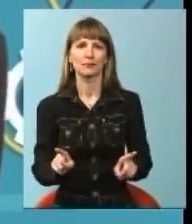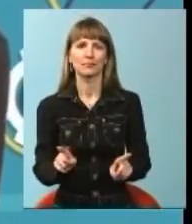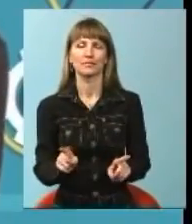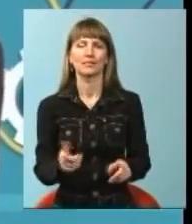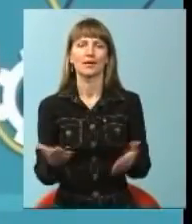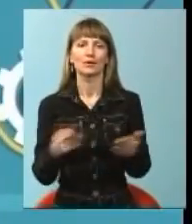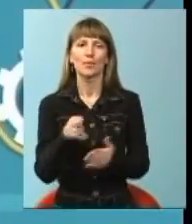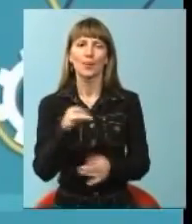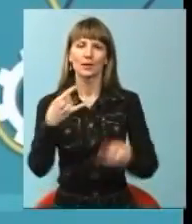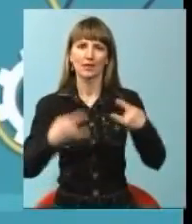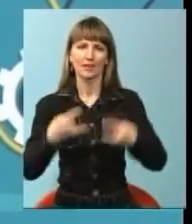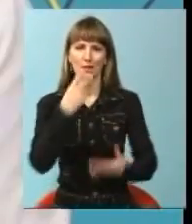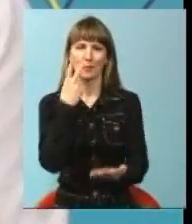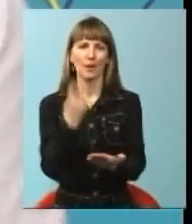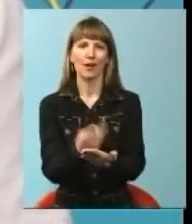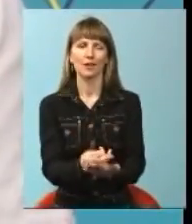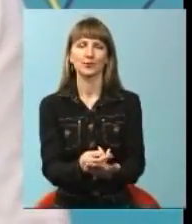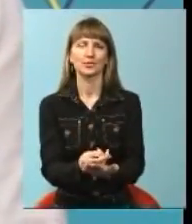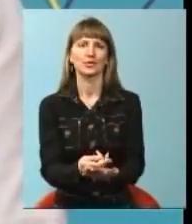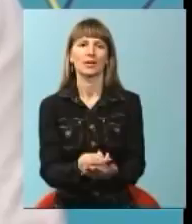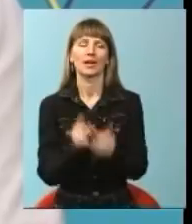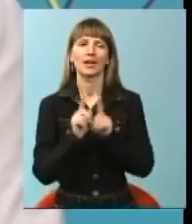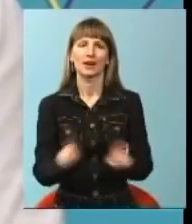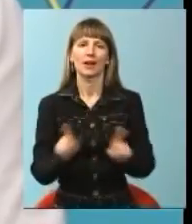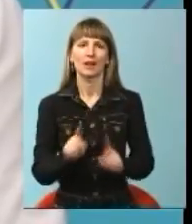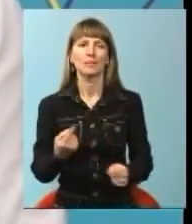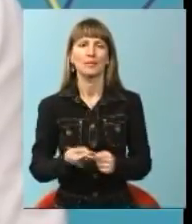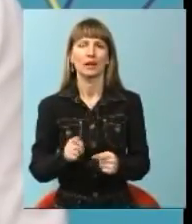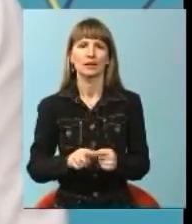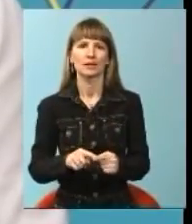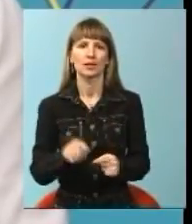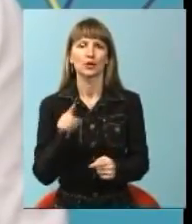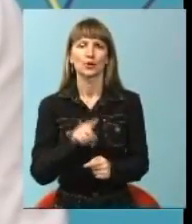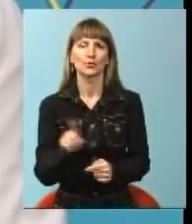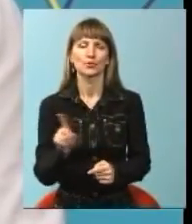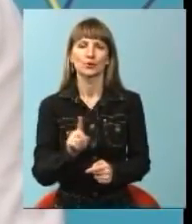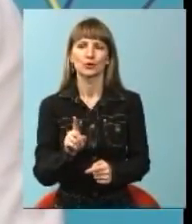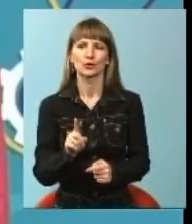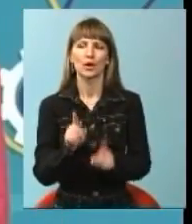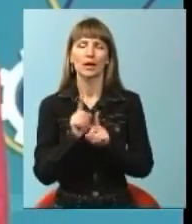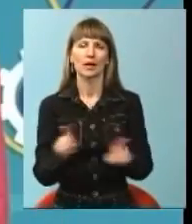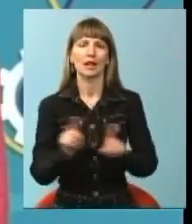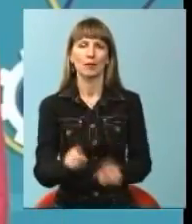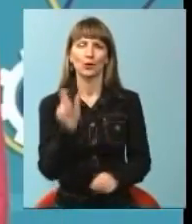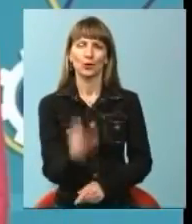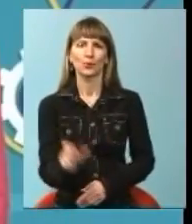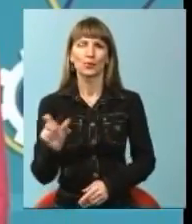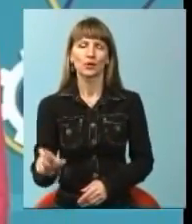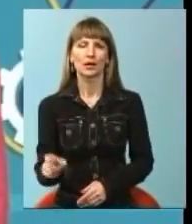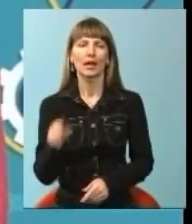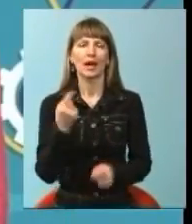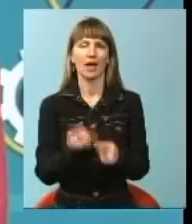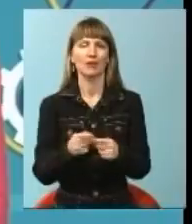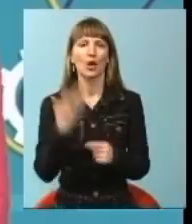которую по телевизору показывают. Реклама – это то, что рекламируют люди. Это